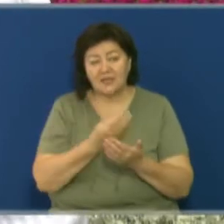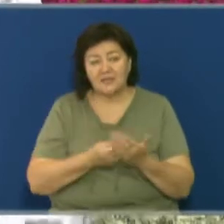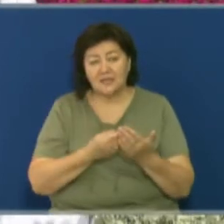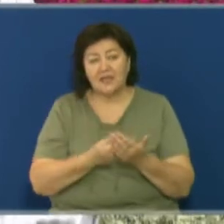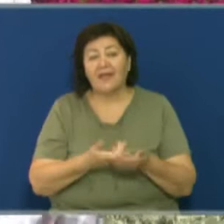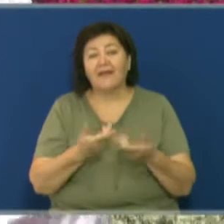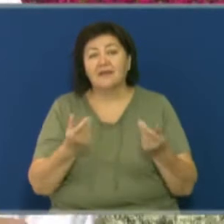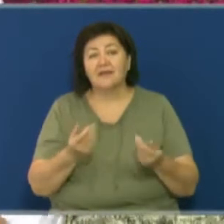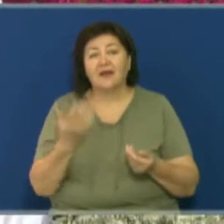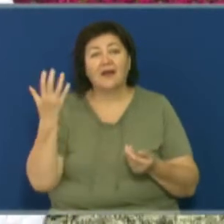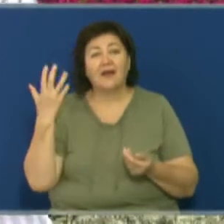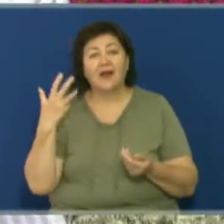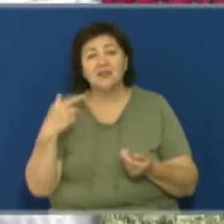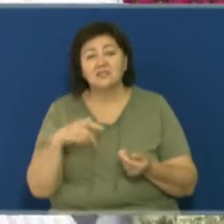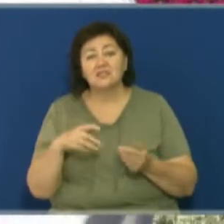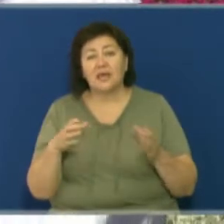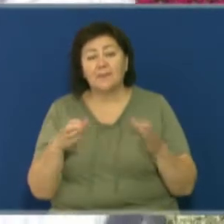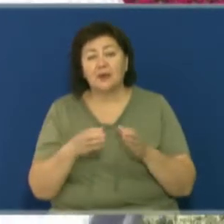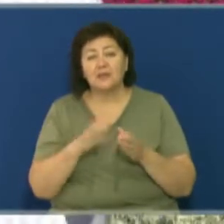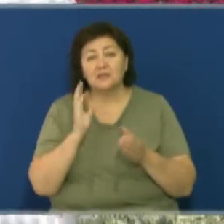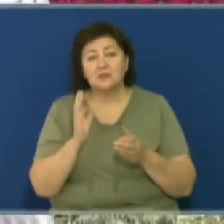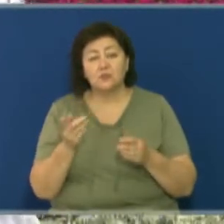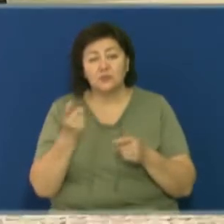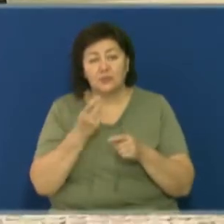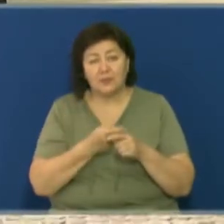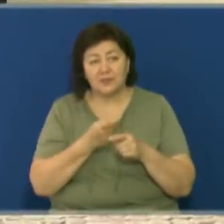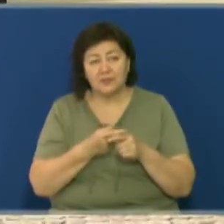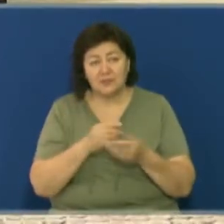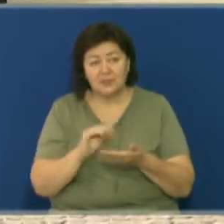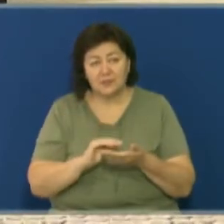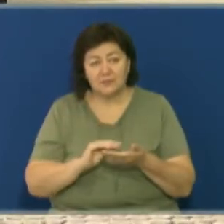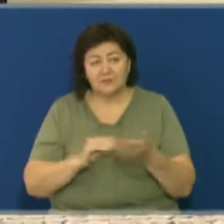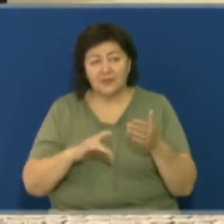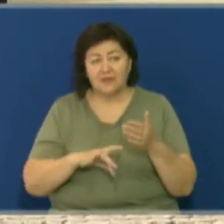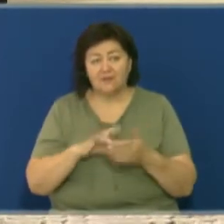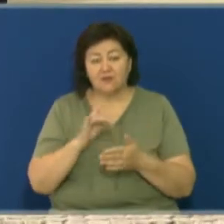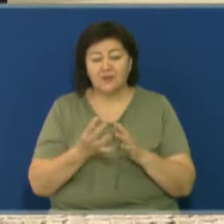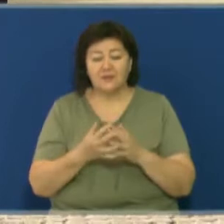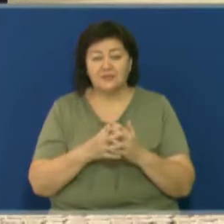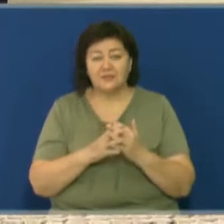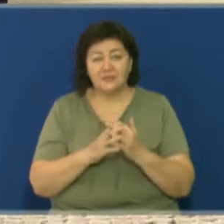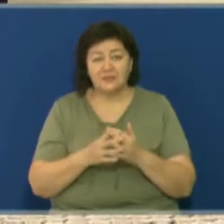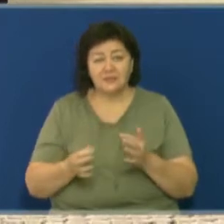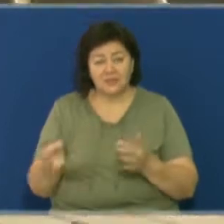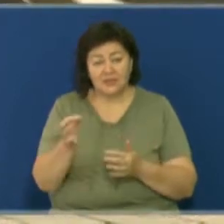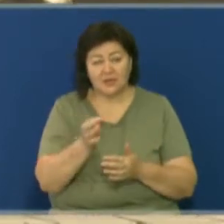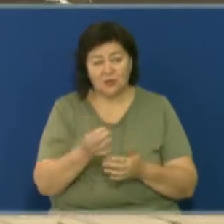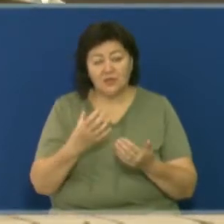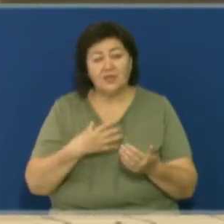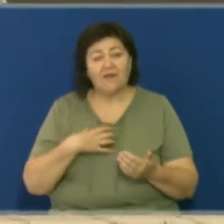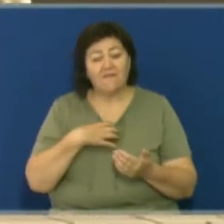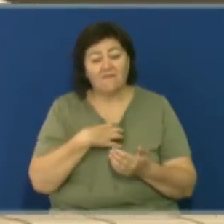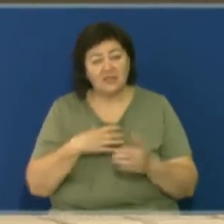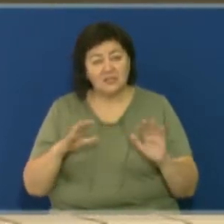партии, каждой общественной организации и предложили внести такие изменения. Выборы акимов сельских округов, которые стали одним из важных событий этого